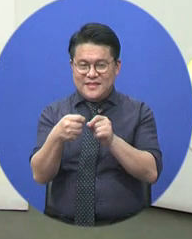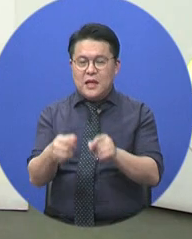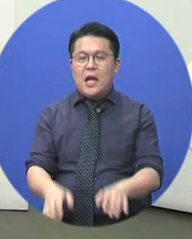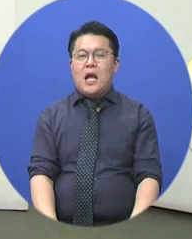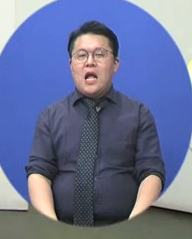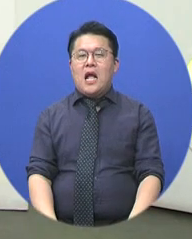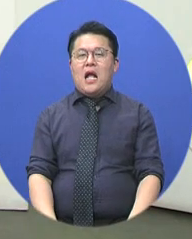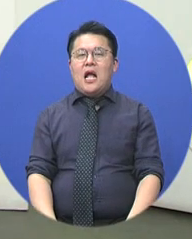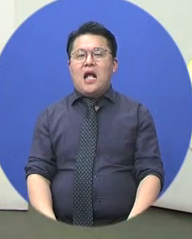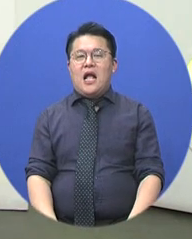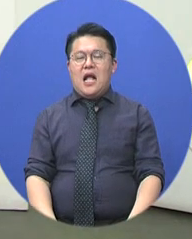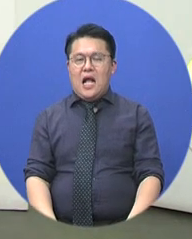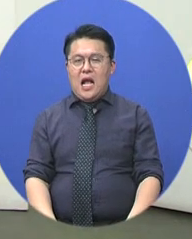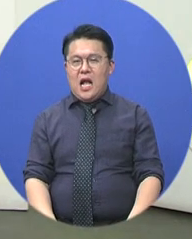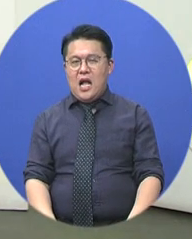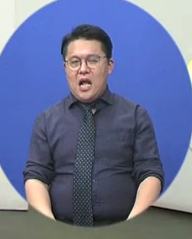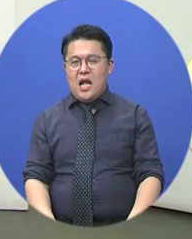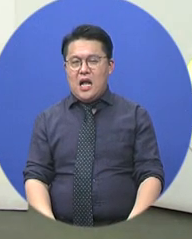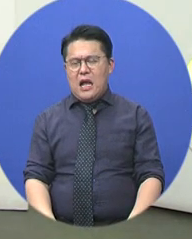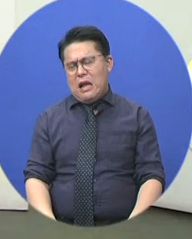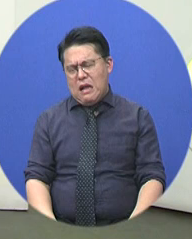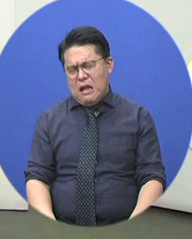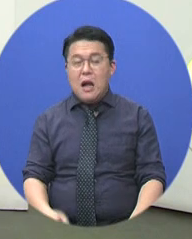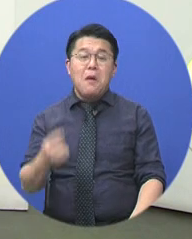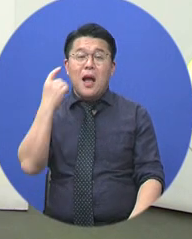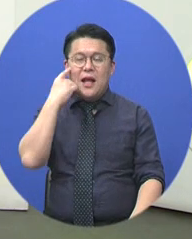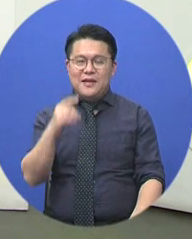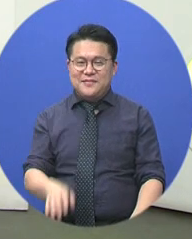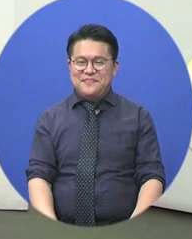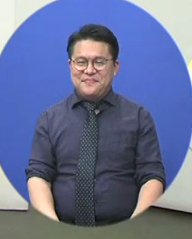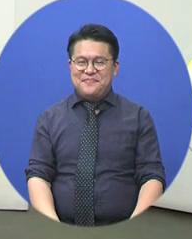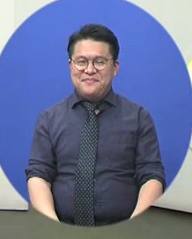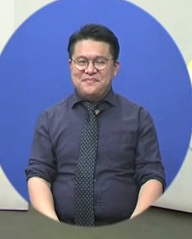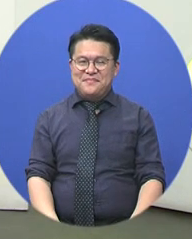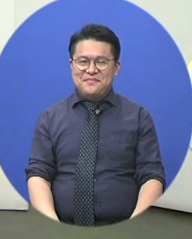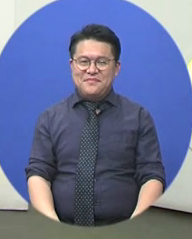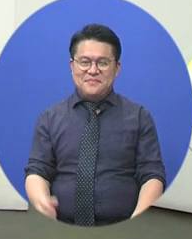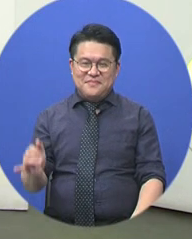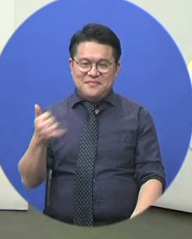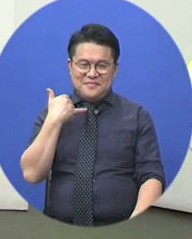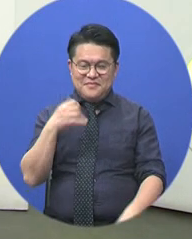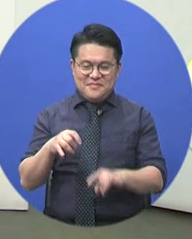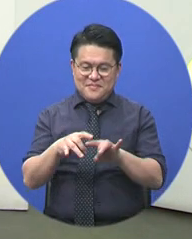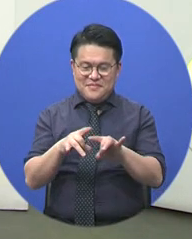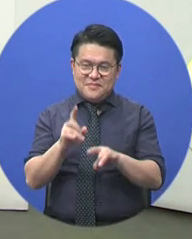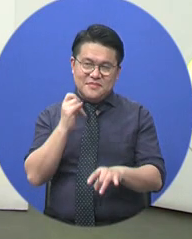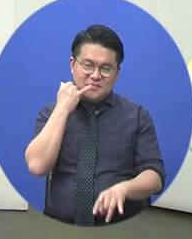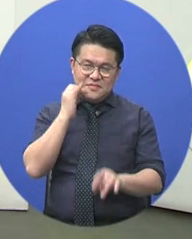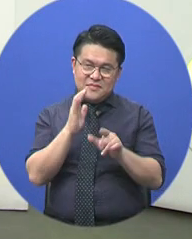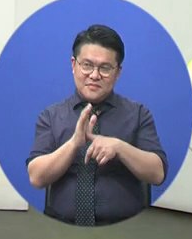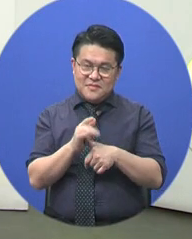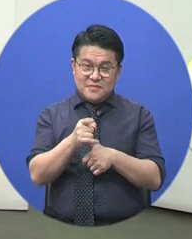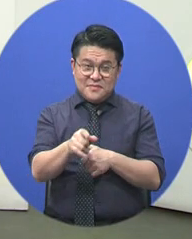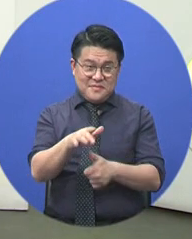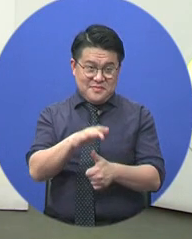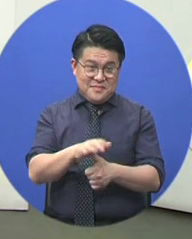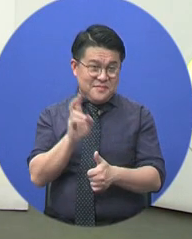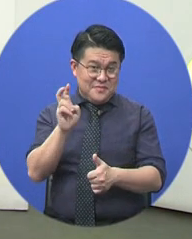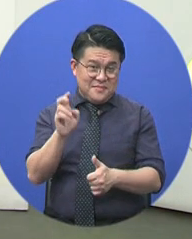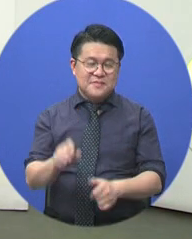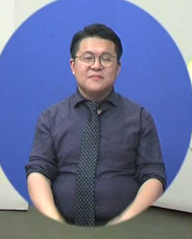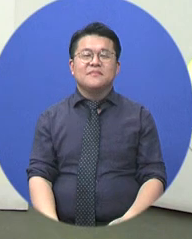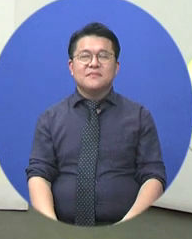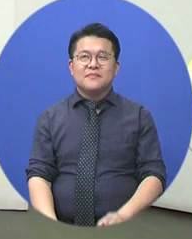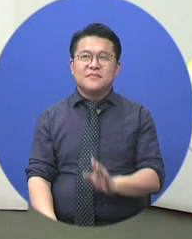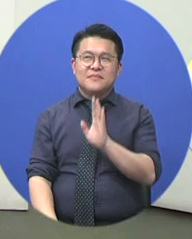아, 아니 그런데 왜 이렇게 한숨을 깊게 이 쉬셔요? 옛날에 이 전화 통신 나올 때가 아버님 참 소시적일 텐데. 예,